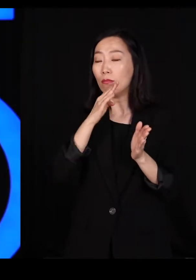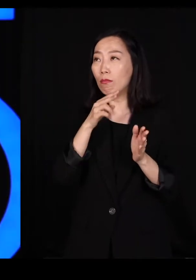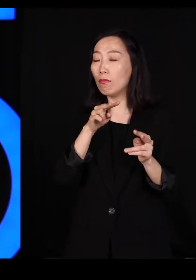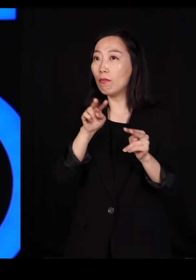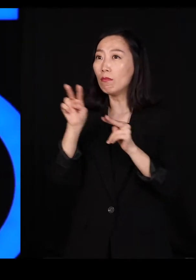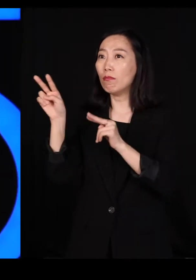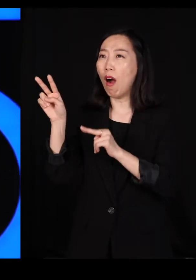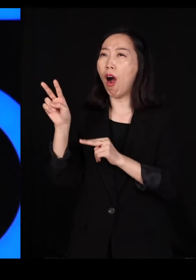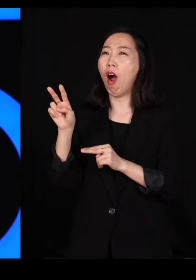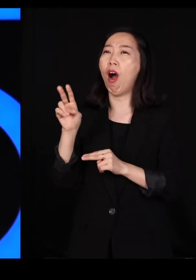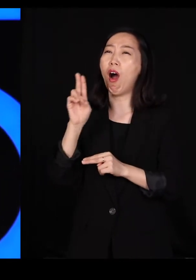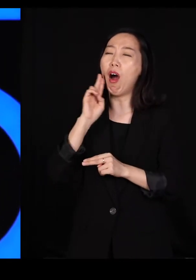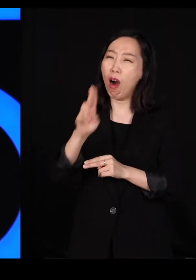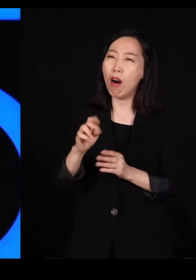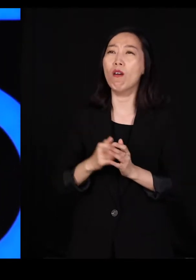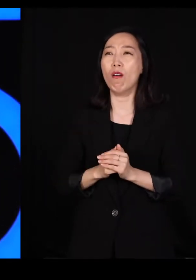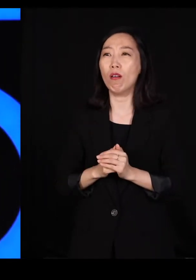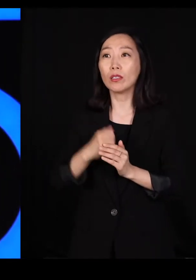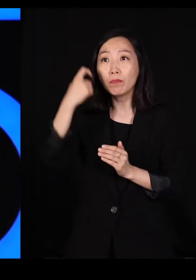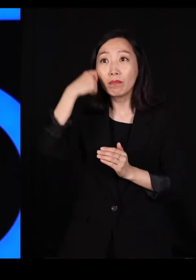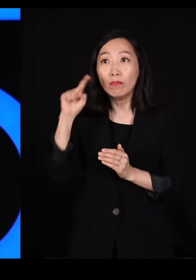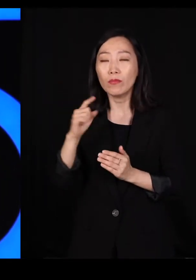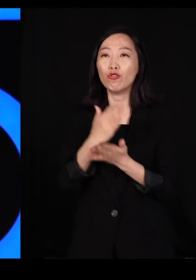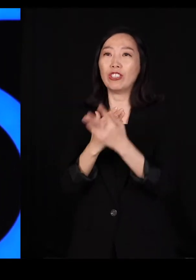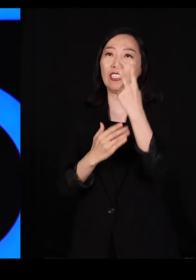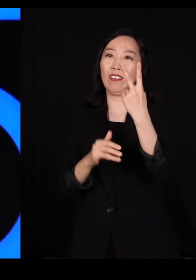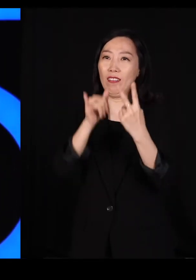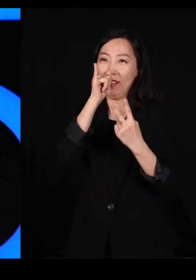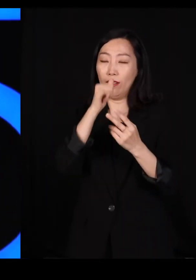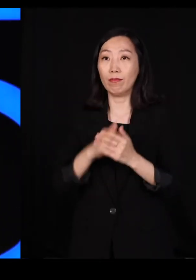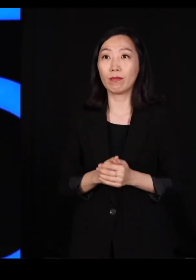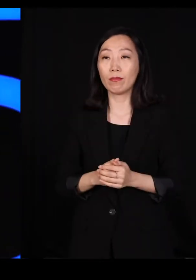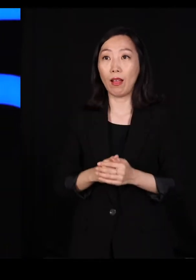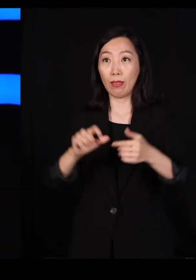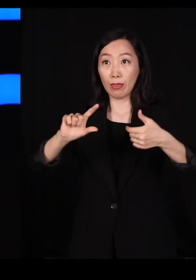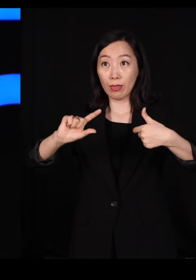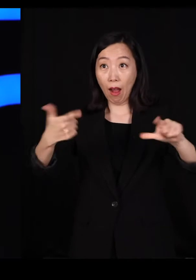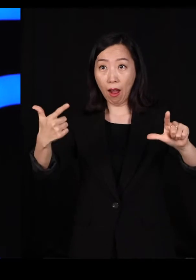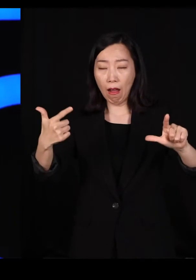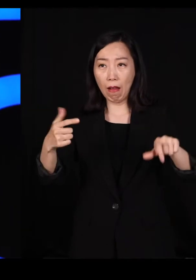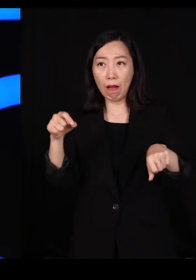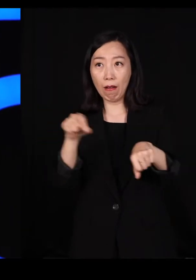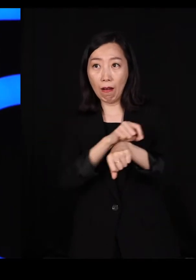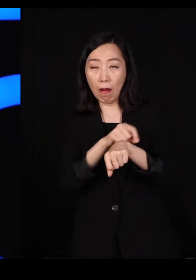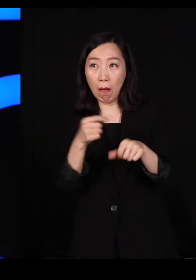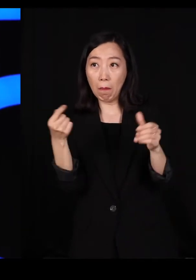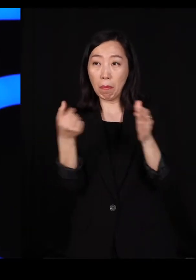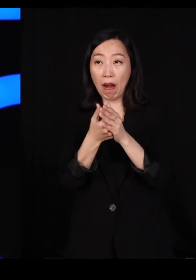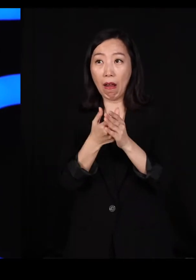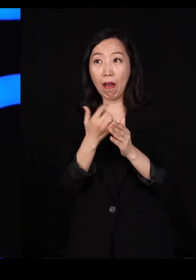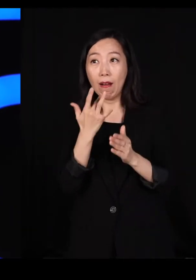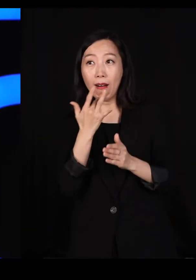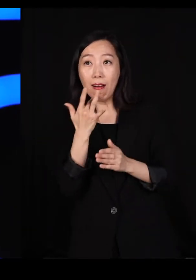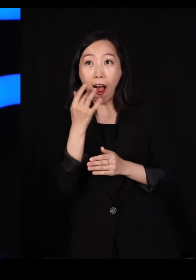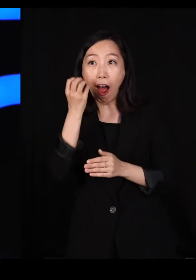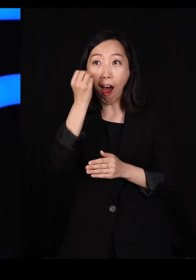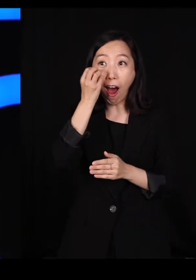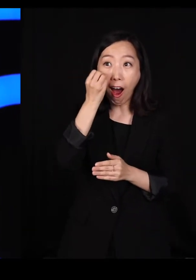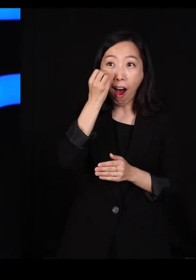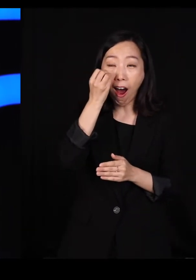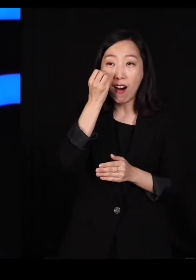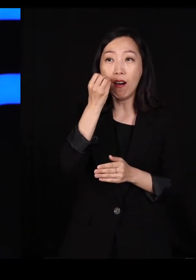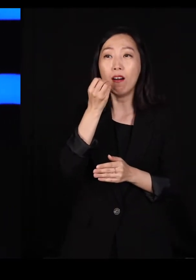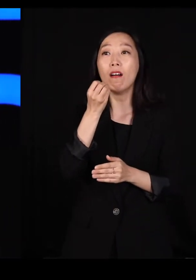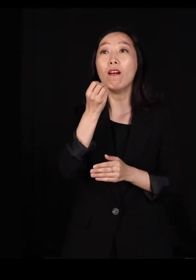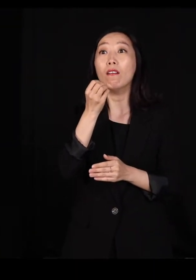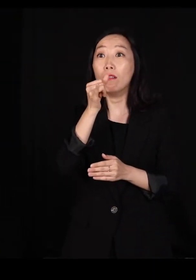보았다면 어떻게 느끼셨겠습니까? 두 가지입니다. 정말 다르다, 나랑 특이하다, 재밌다, 이런 반응이 있을